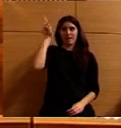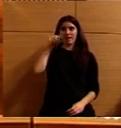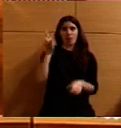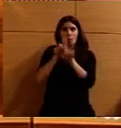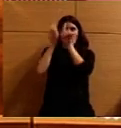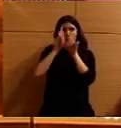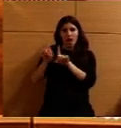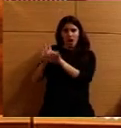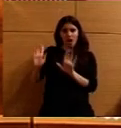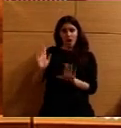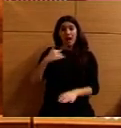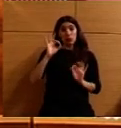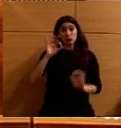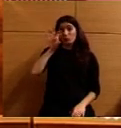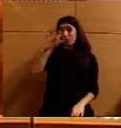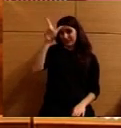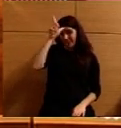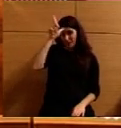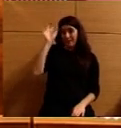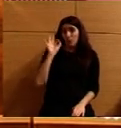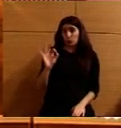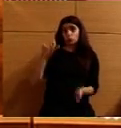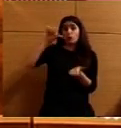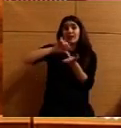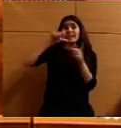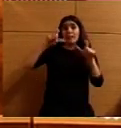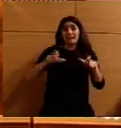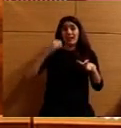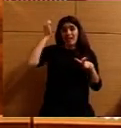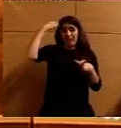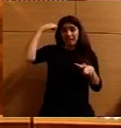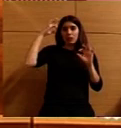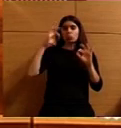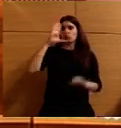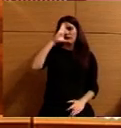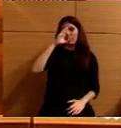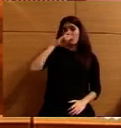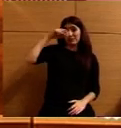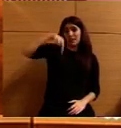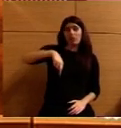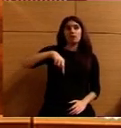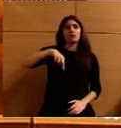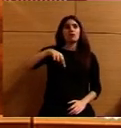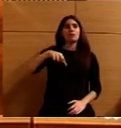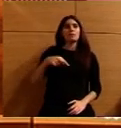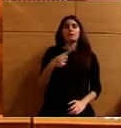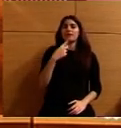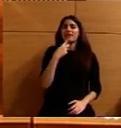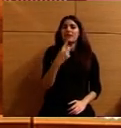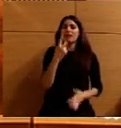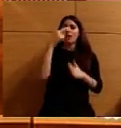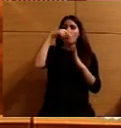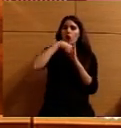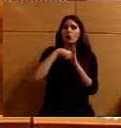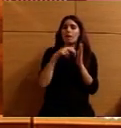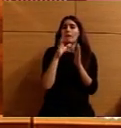que en Alemanya, precisament, la capital berlinesa en febrer d'enguany aprovà una norma per a